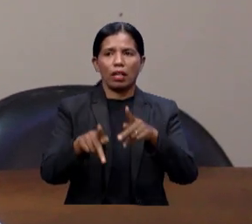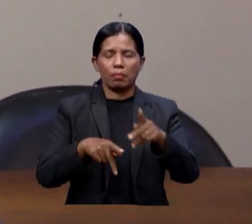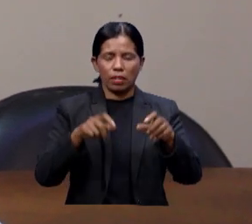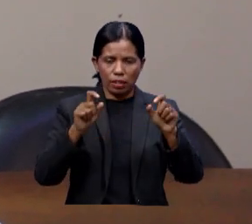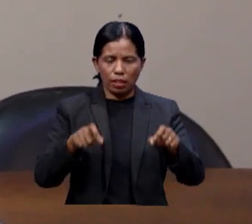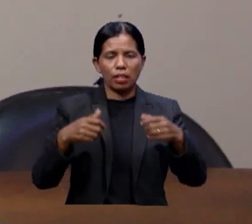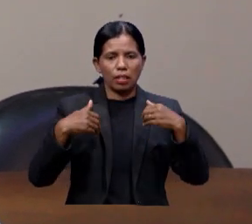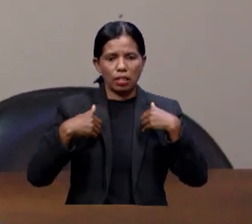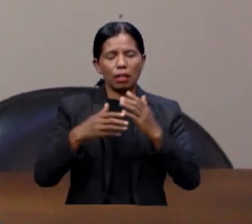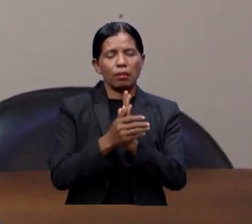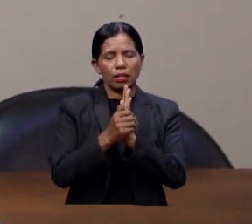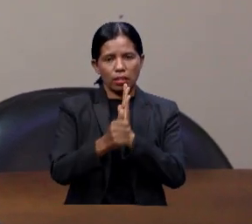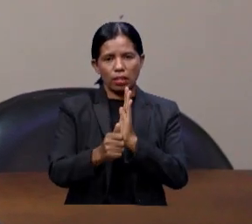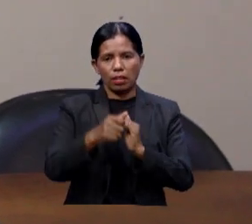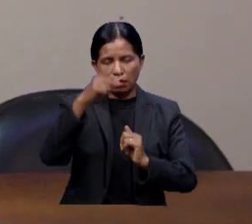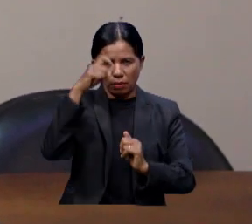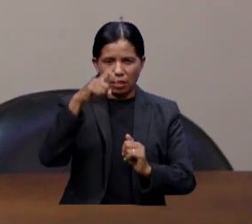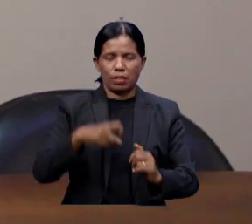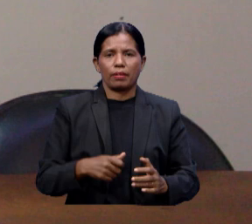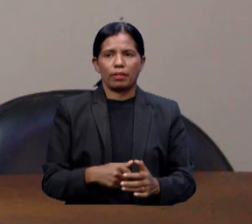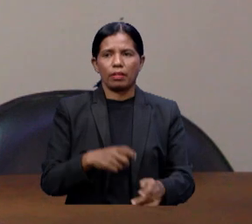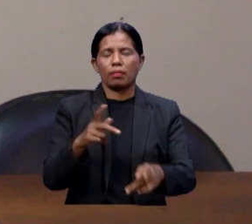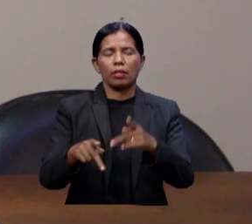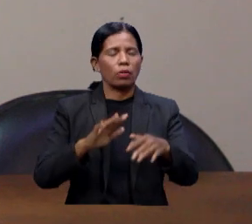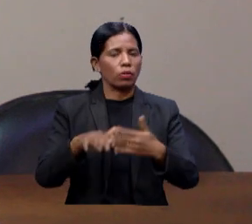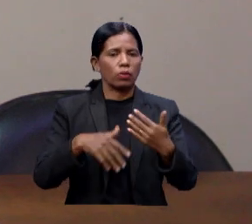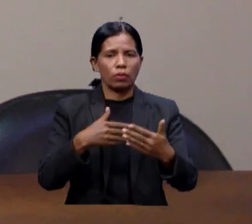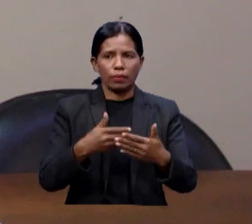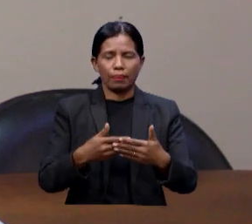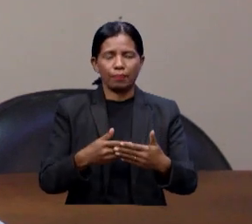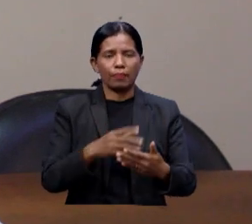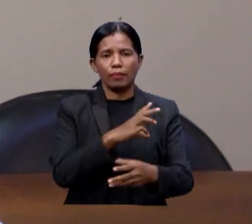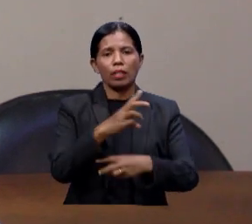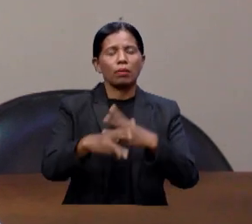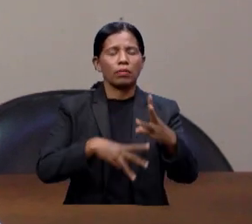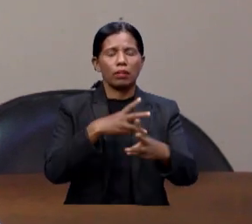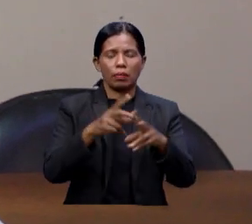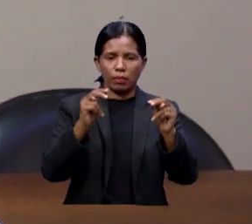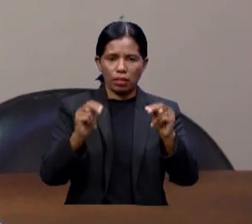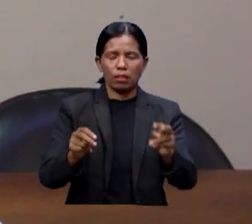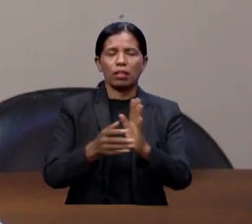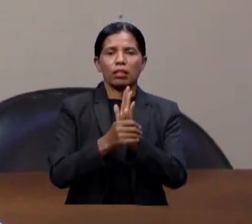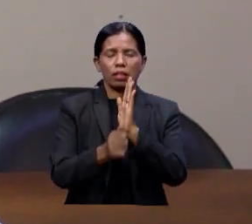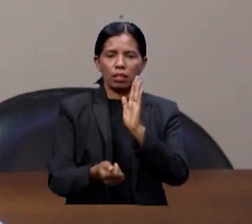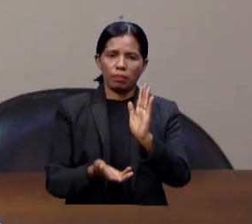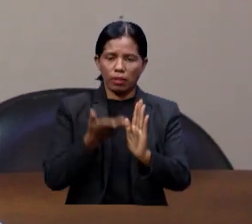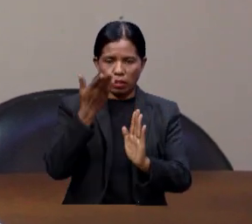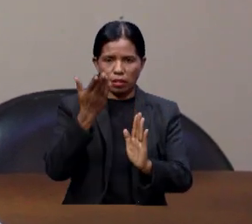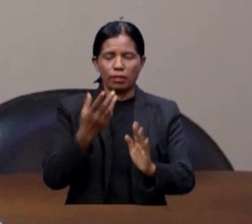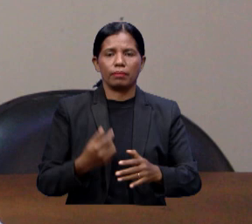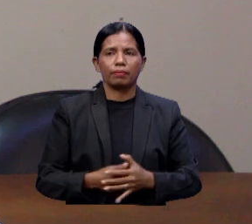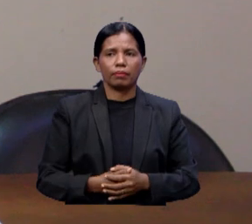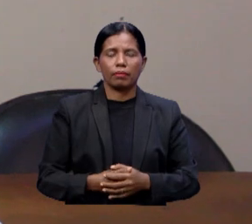skill mundu nebe buat waktu digitalize nebe mundu nebe maka persija skill nebe as dar rumah itu